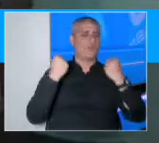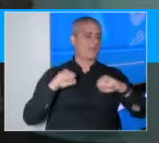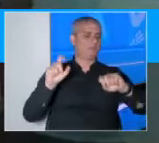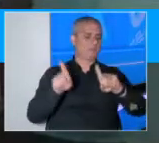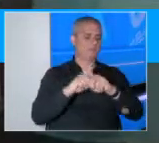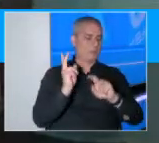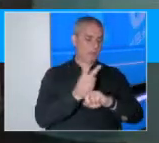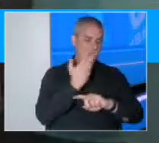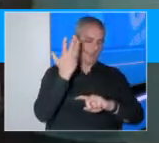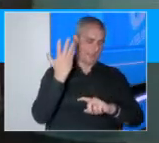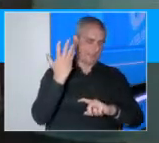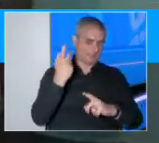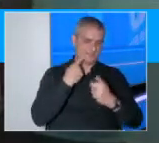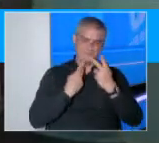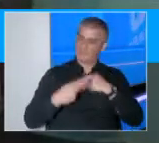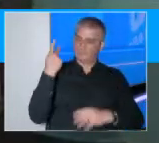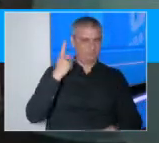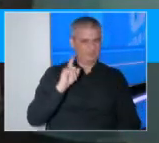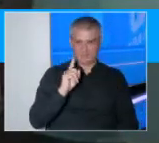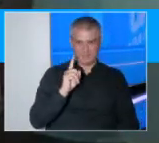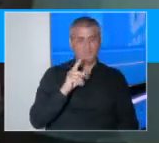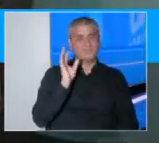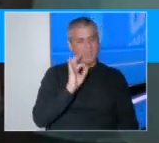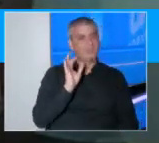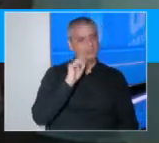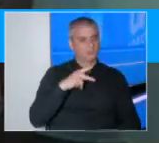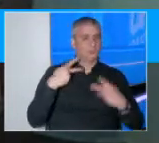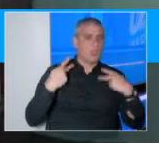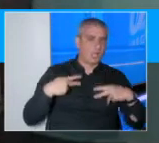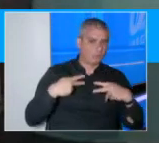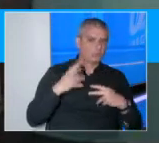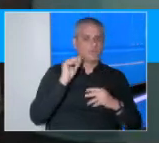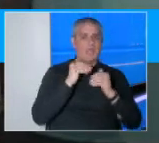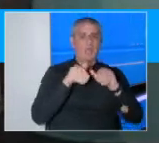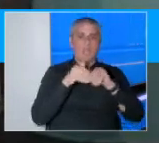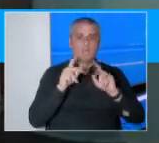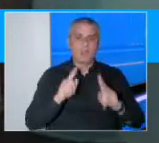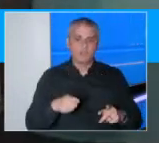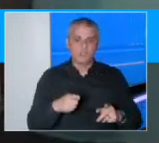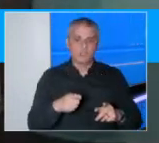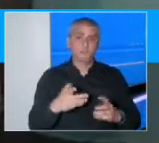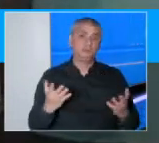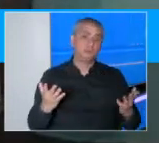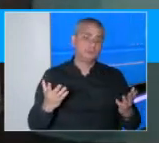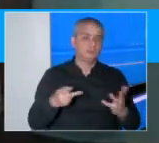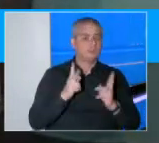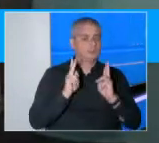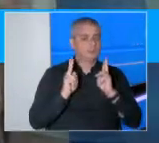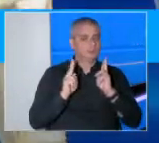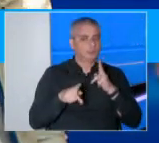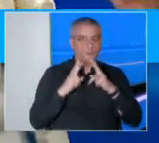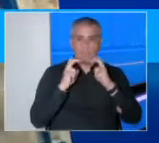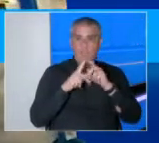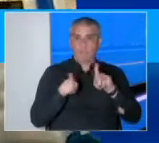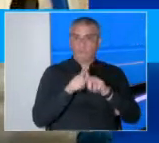רגילה, יום עצמאות רגיל מלפני שנתיים. כי עדיין יש את החשש ויש את ההגבלות, אז יש ערים